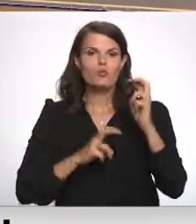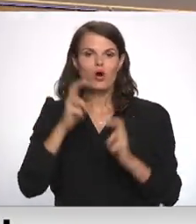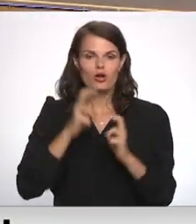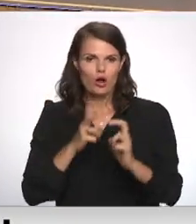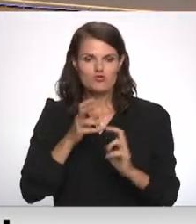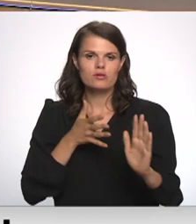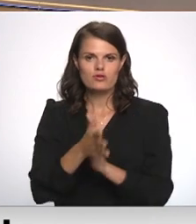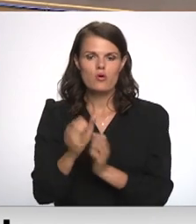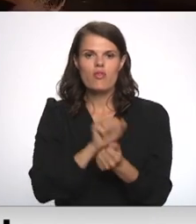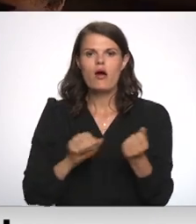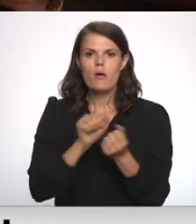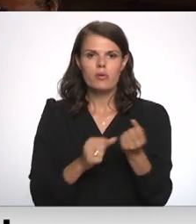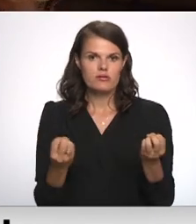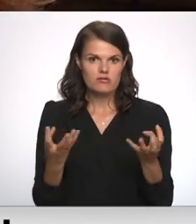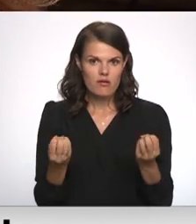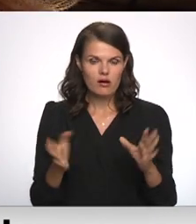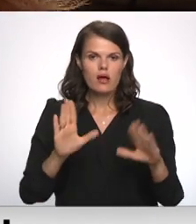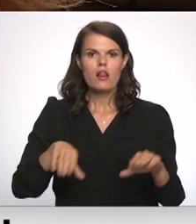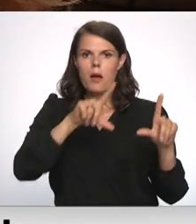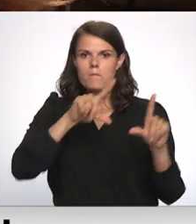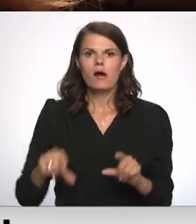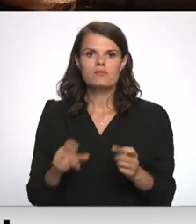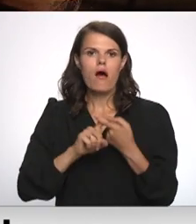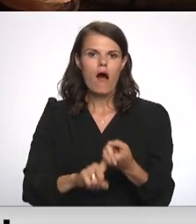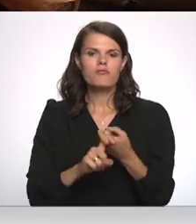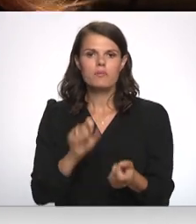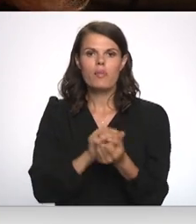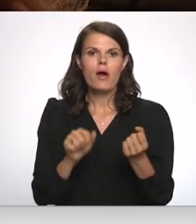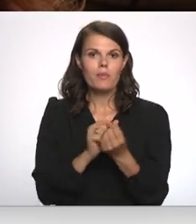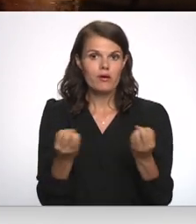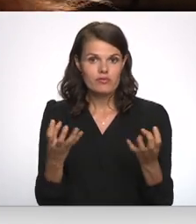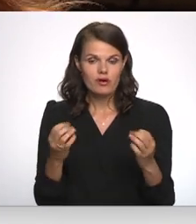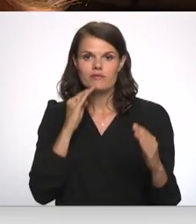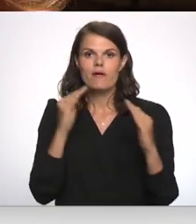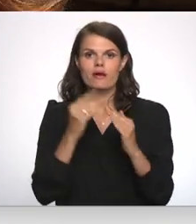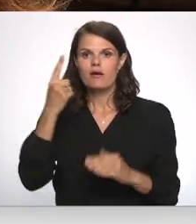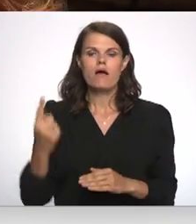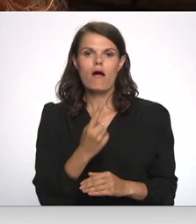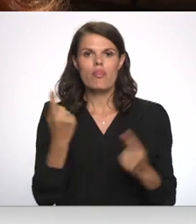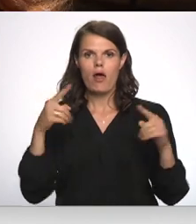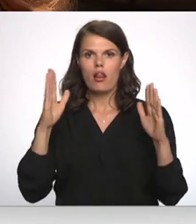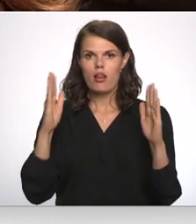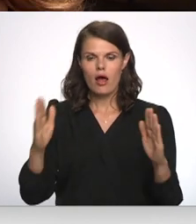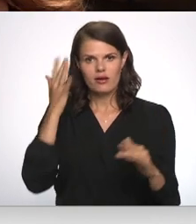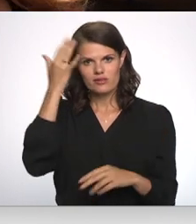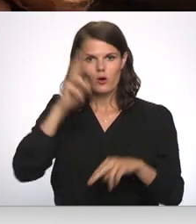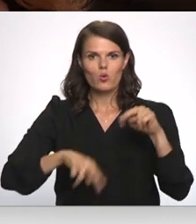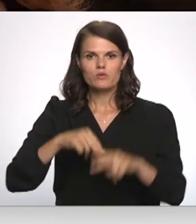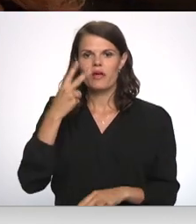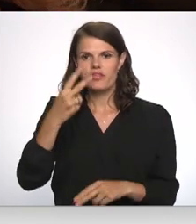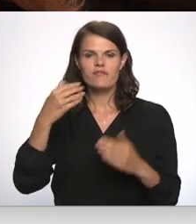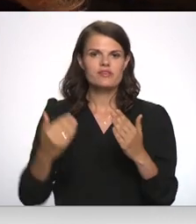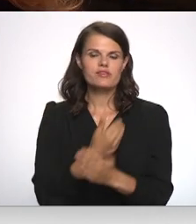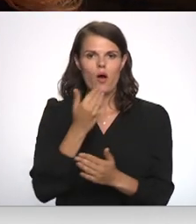no dabas gāzes. Lai mazinātu atkarību no dabas gāzes, Rēzeknē gada laikā cer uzbūvēt divas jaunas ar